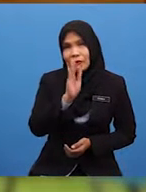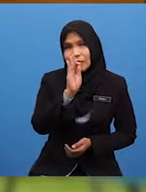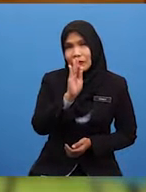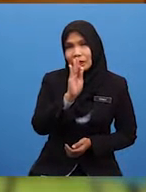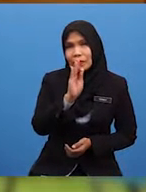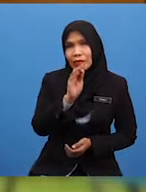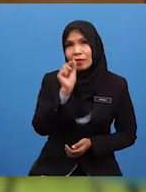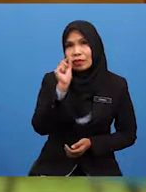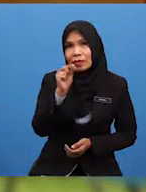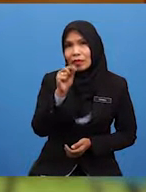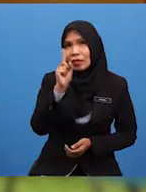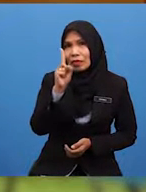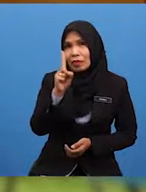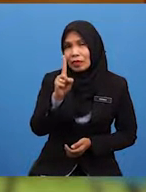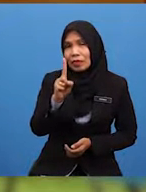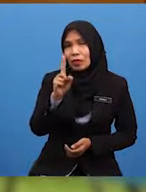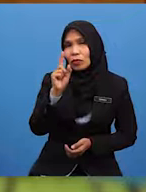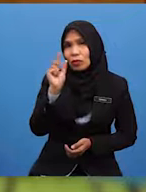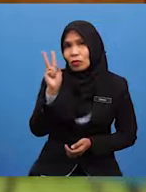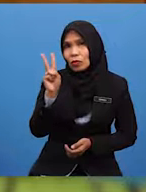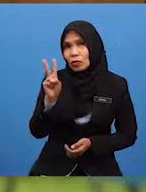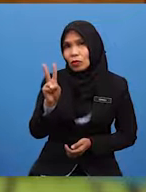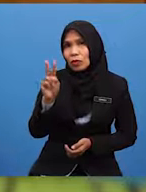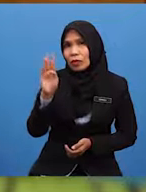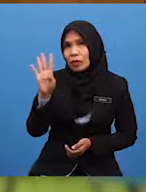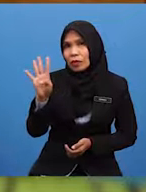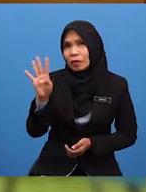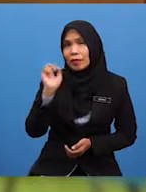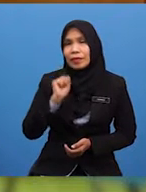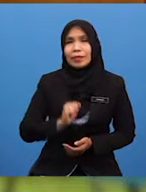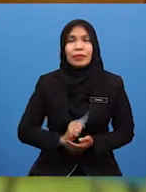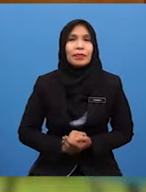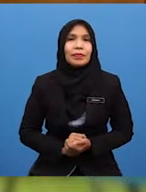F titik 1, 2, 4.